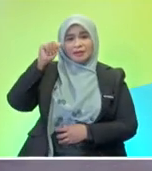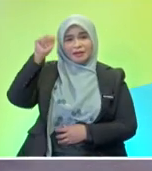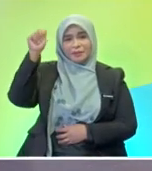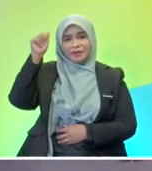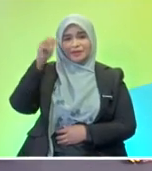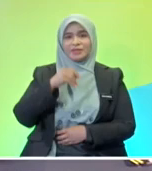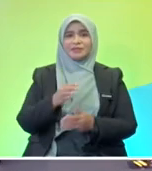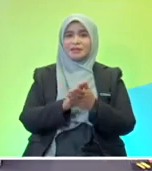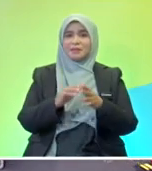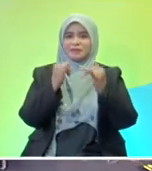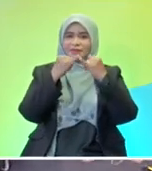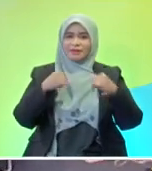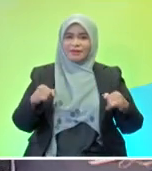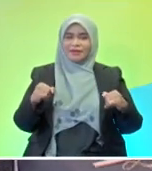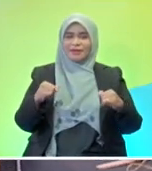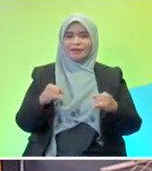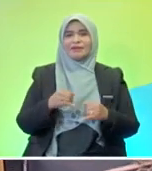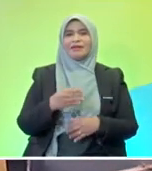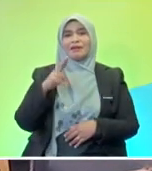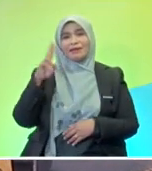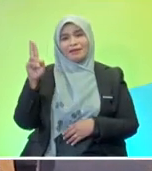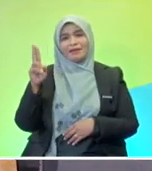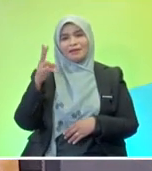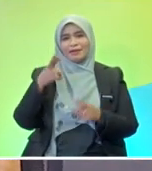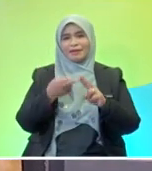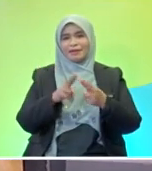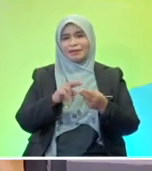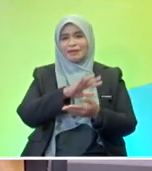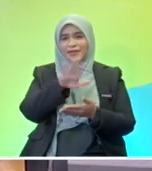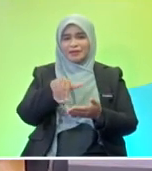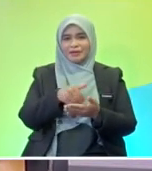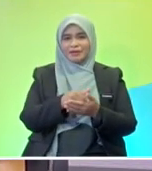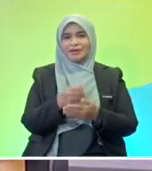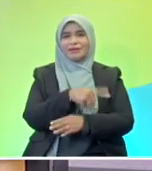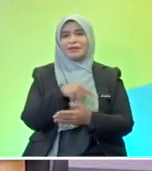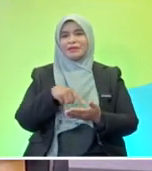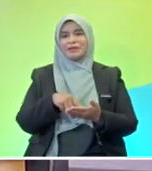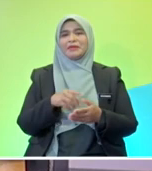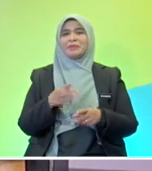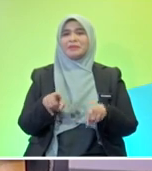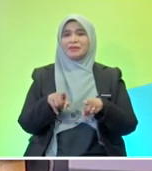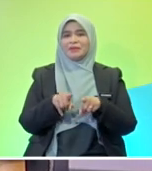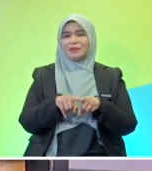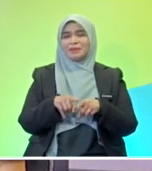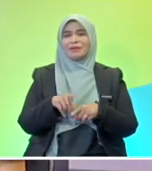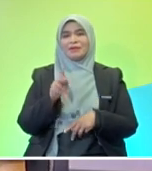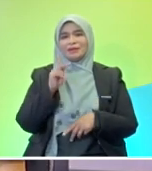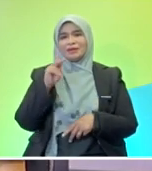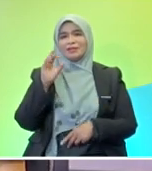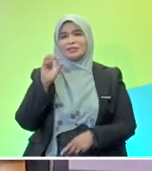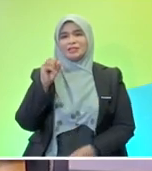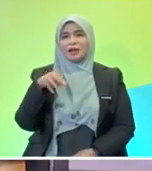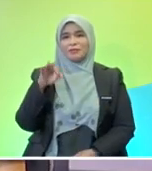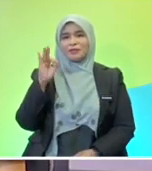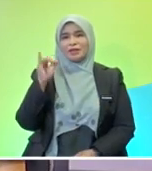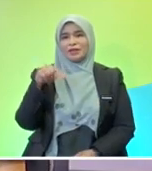Assalamualaikum dan salam sejahtera. Hai rakan-rakan semua. Hari ini bersama Kak Syafika, kita bertemu dalam slot tahap 1